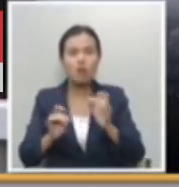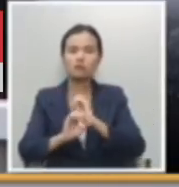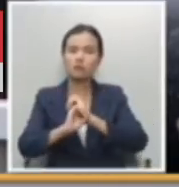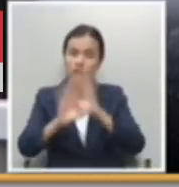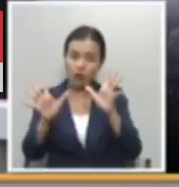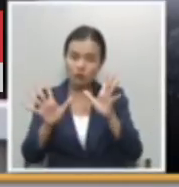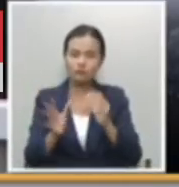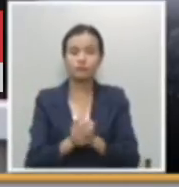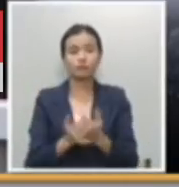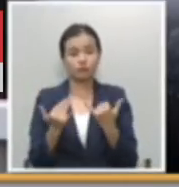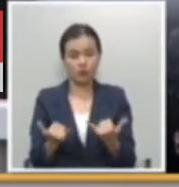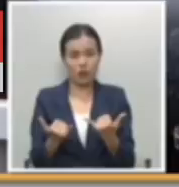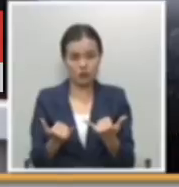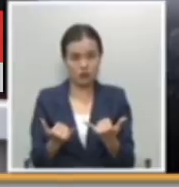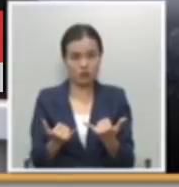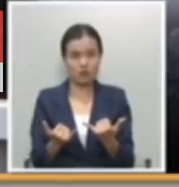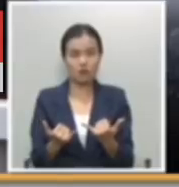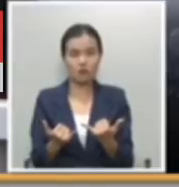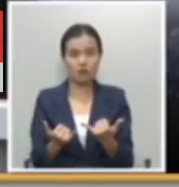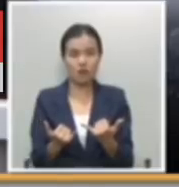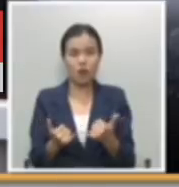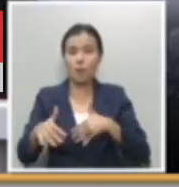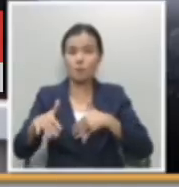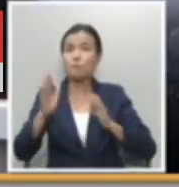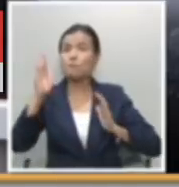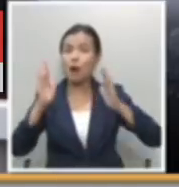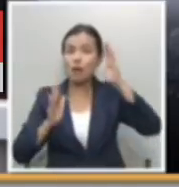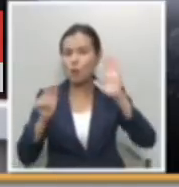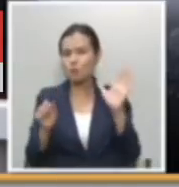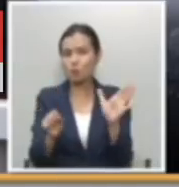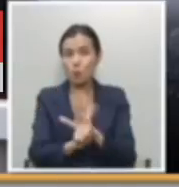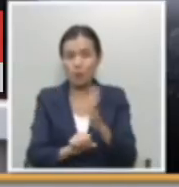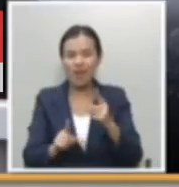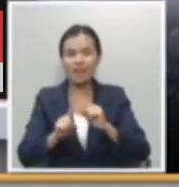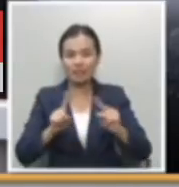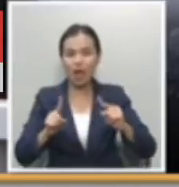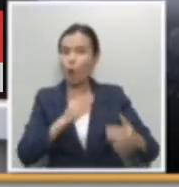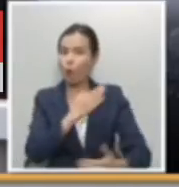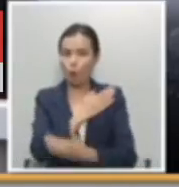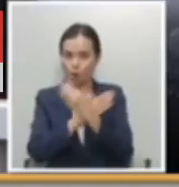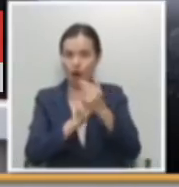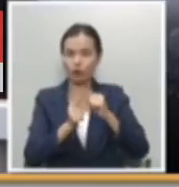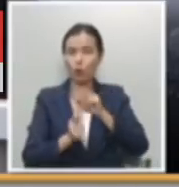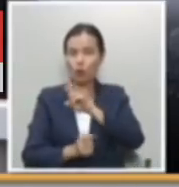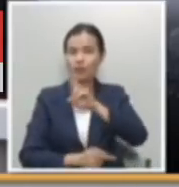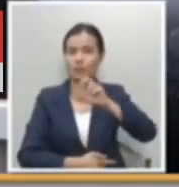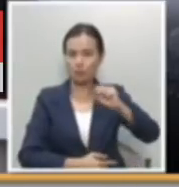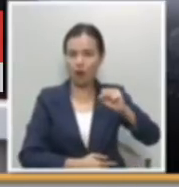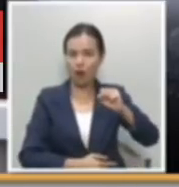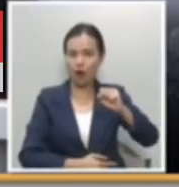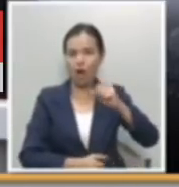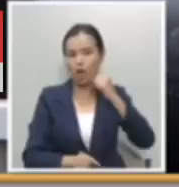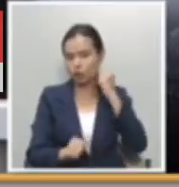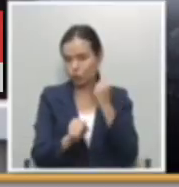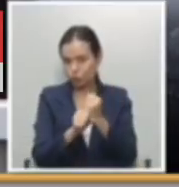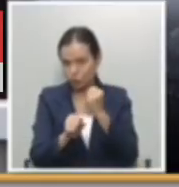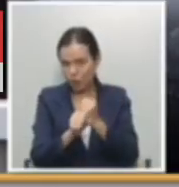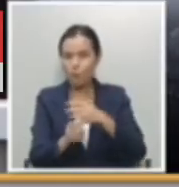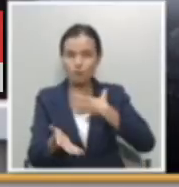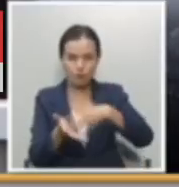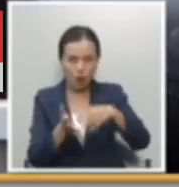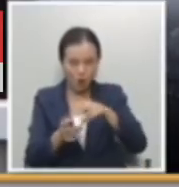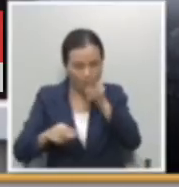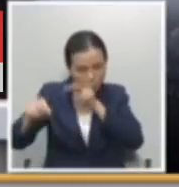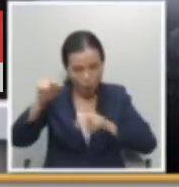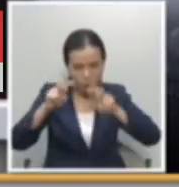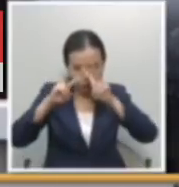อกให้นะครับยุคนี้เป็นยุคถึงจะไม่ใช่ประชาธิปไตยเต็มใบแต่เปิดโอกาสให้สภาผู้แทนราษฎรได้ชำแหละนี่คือโอกาส